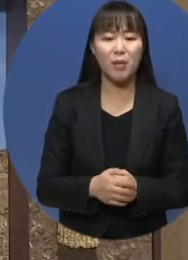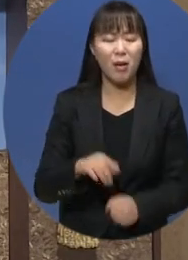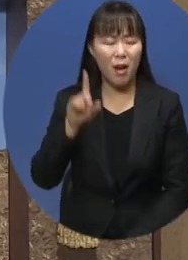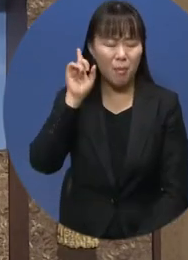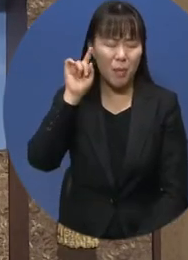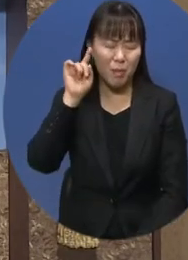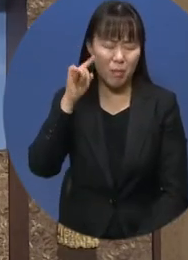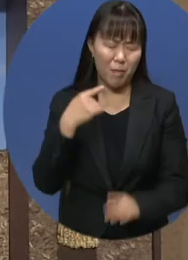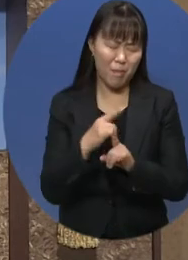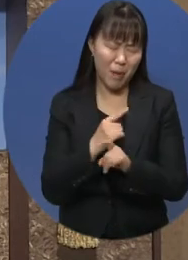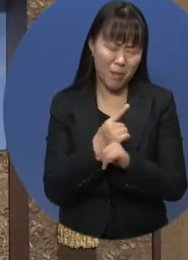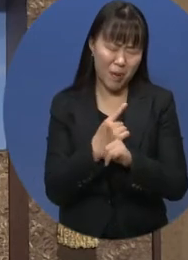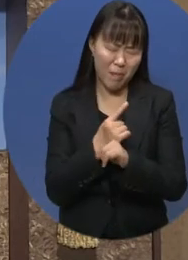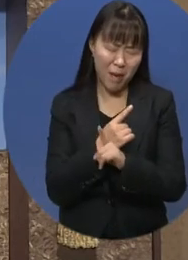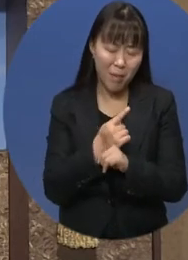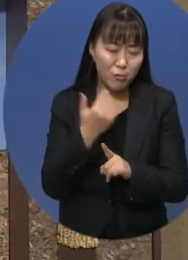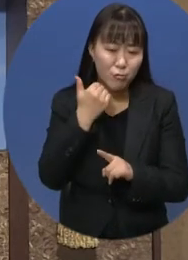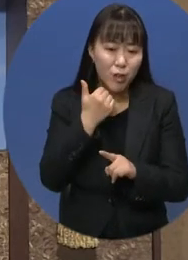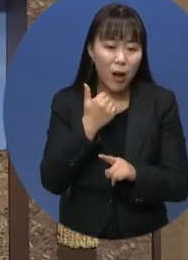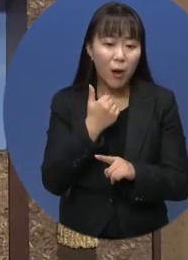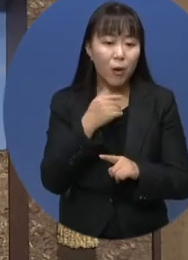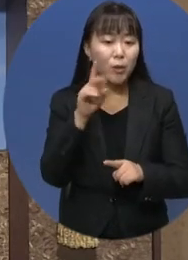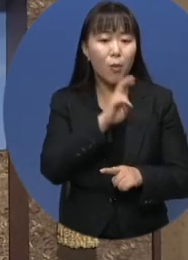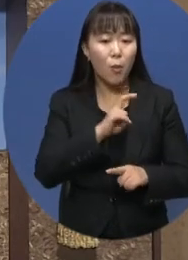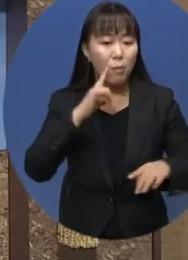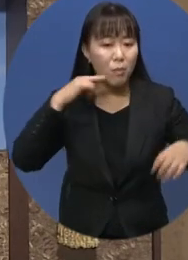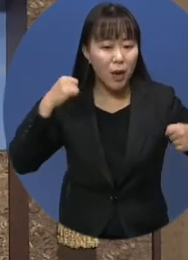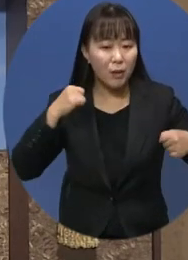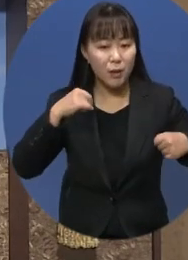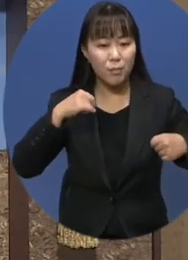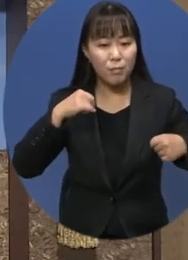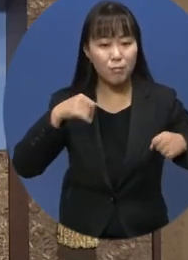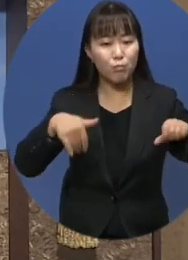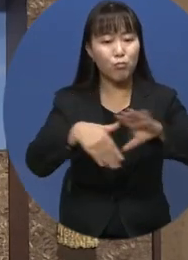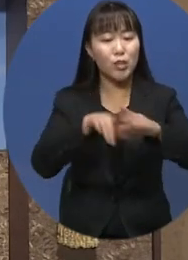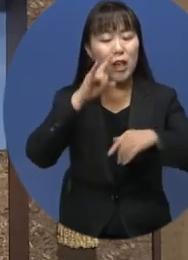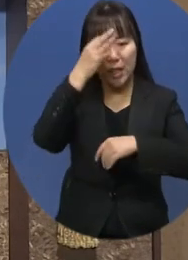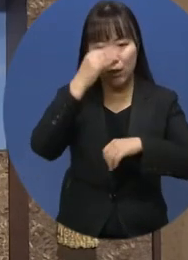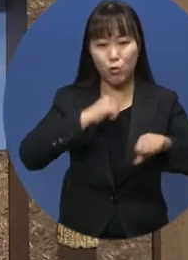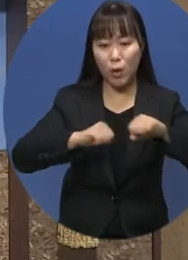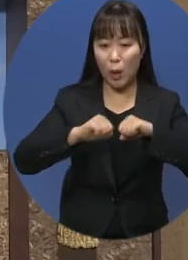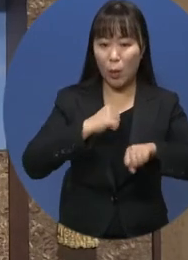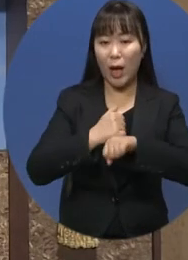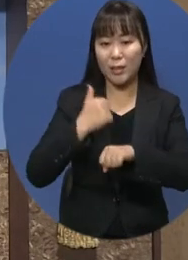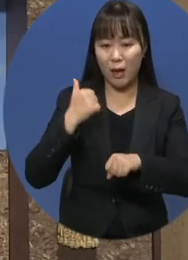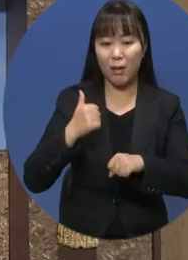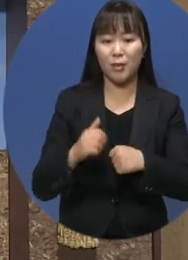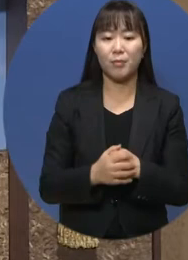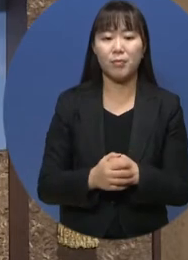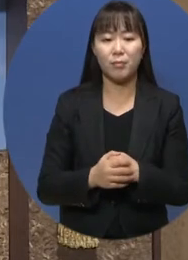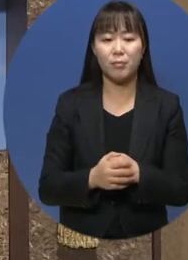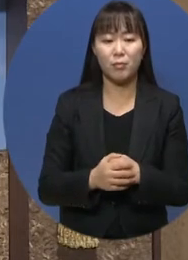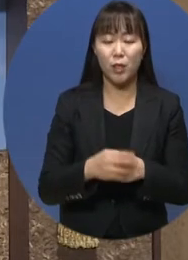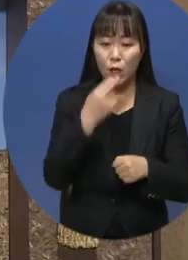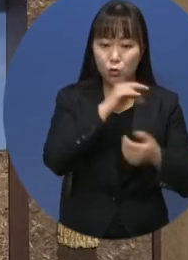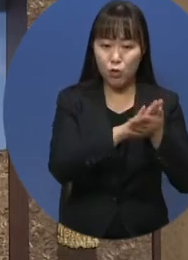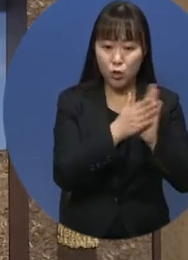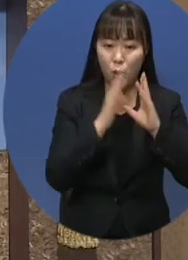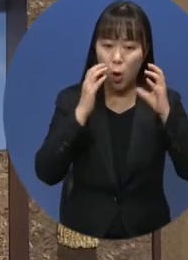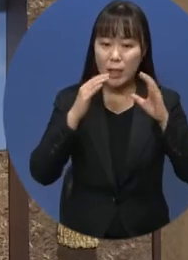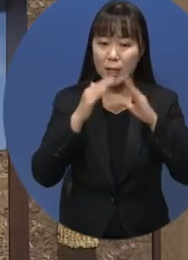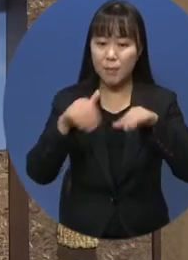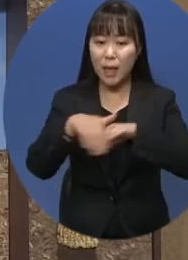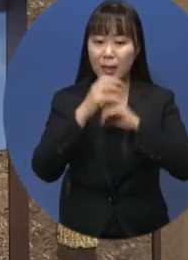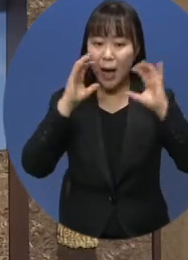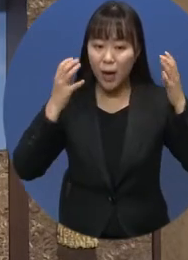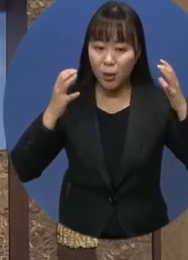매일매일 누군가가 어디선가 공연하고 문화예술 활동을 하자 어 카 다 보테 유치원 어린이집 다니는